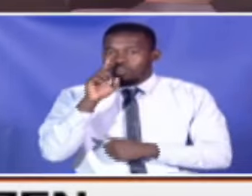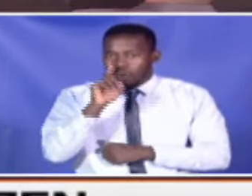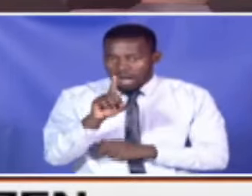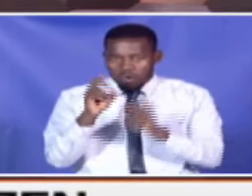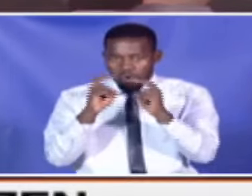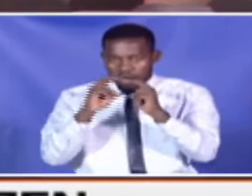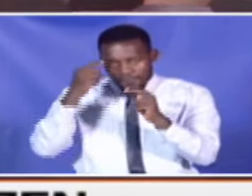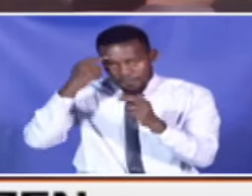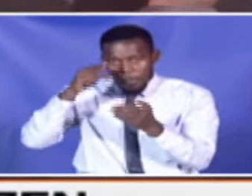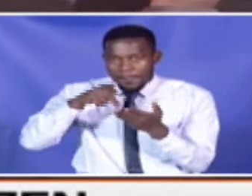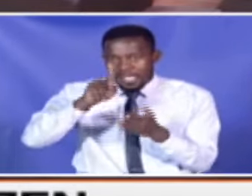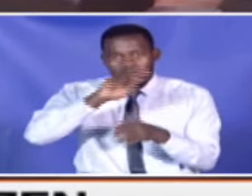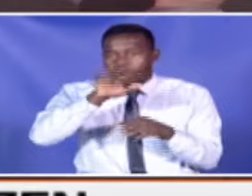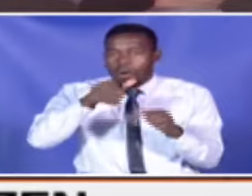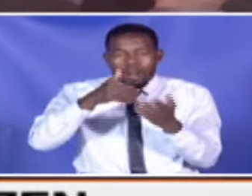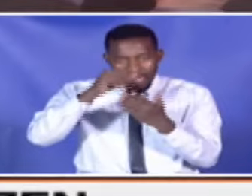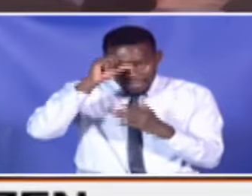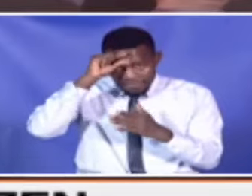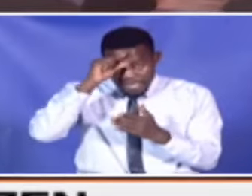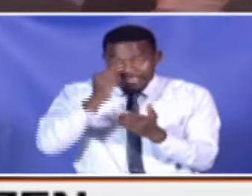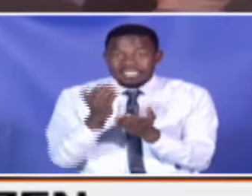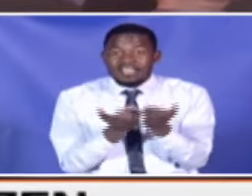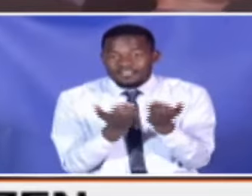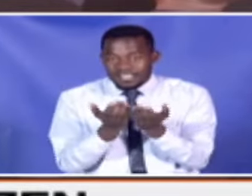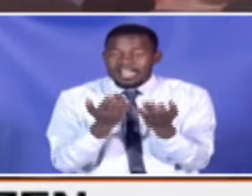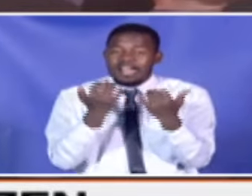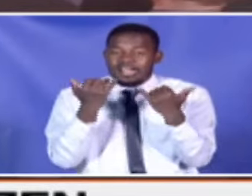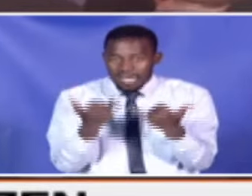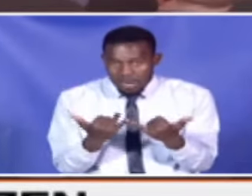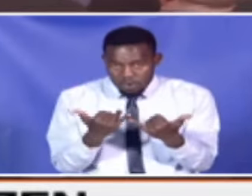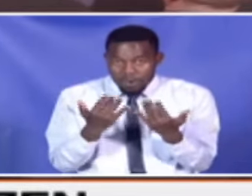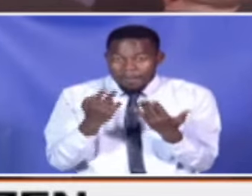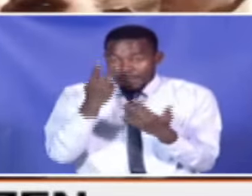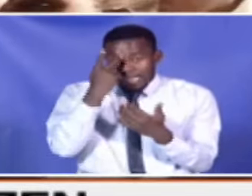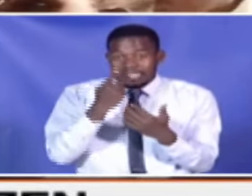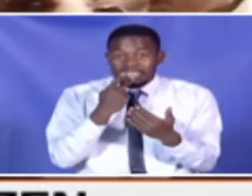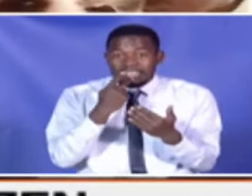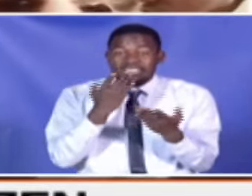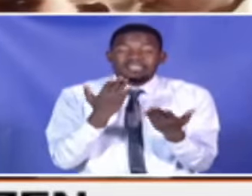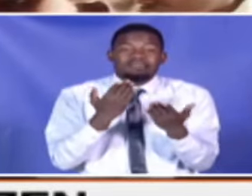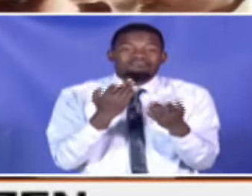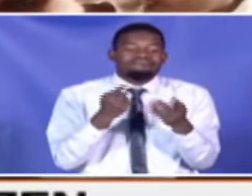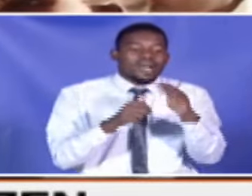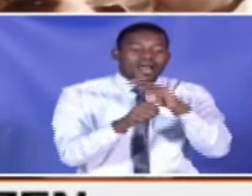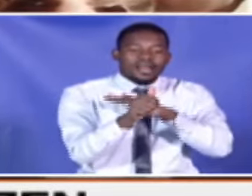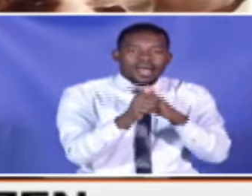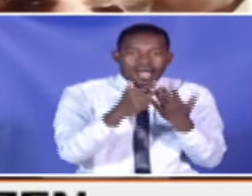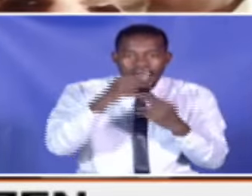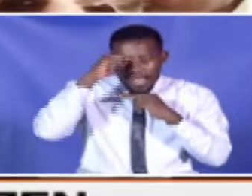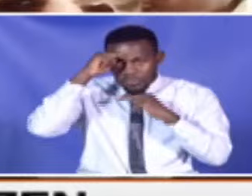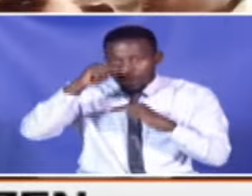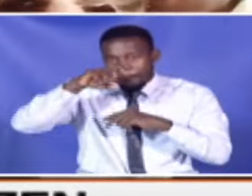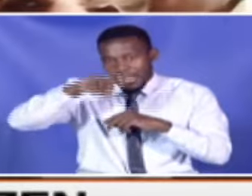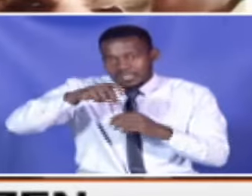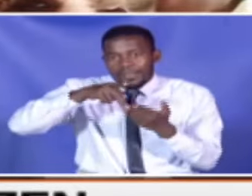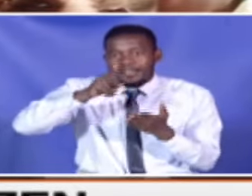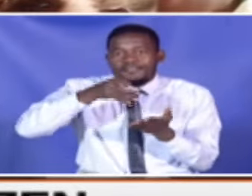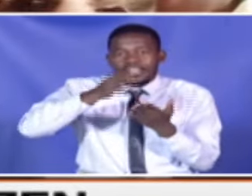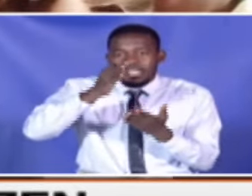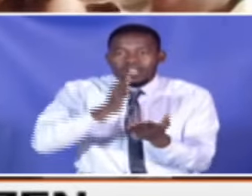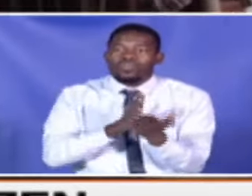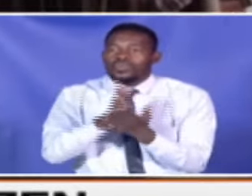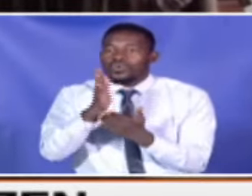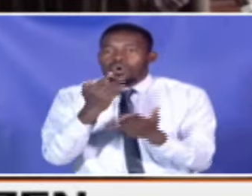malipo itakayotumika. Sasa wazazi kwenye shule za upili za kitaifa watalazimika kulipa karo ya shule